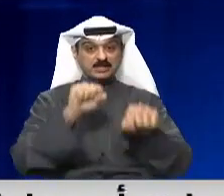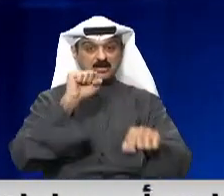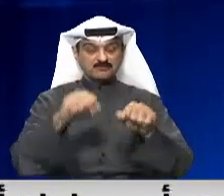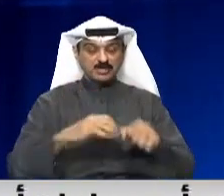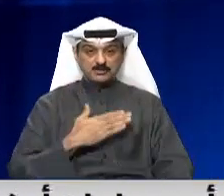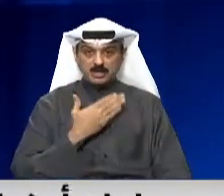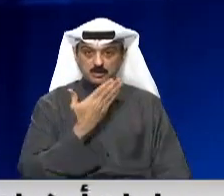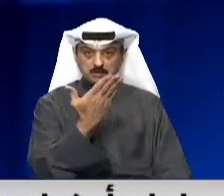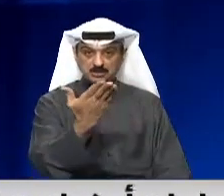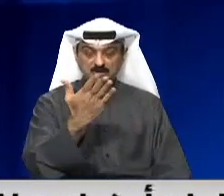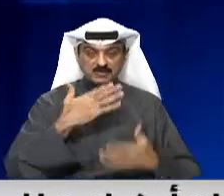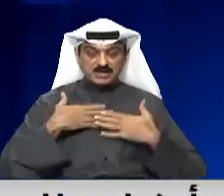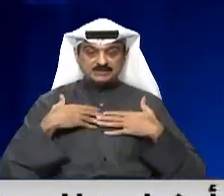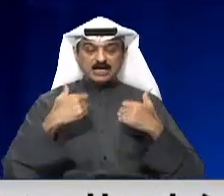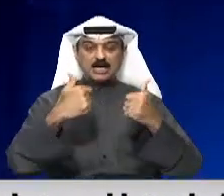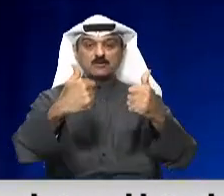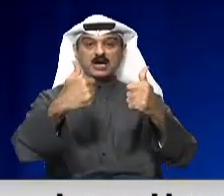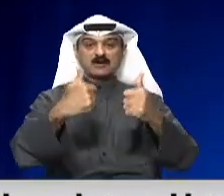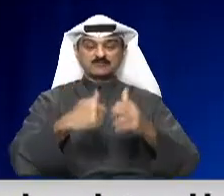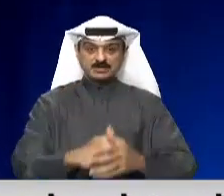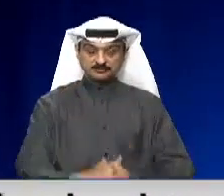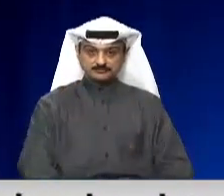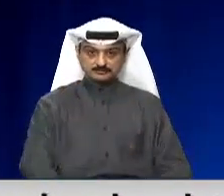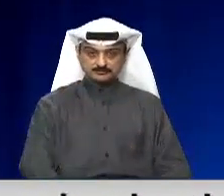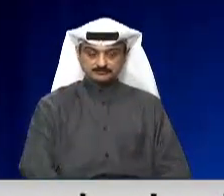راجيا لفخامته وافر الصحة والعافية.